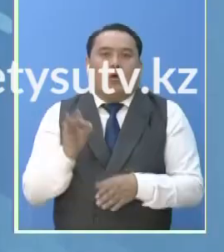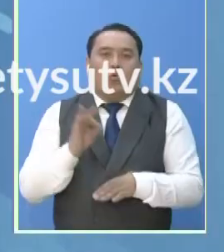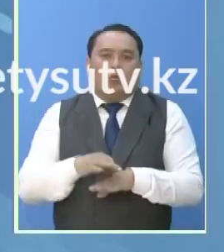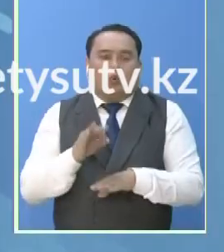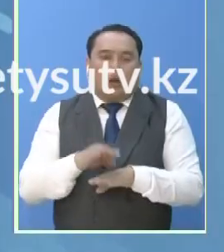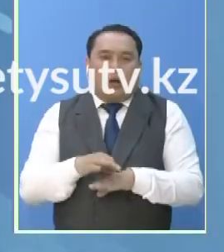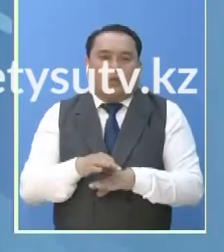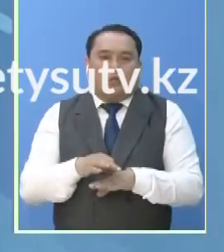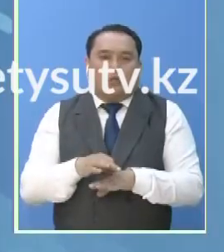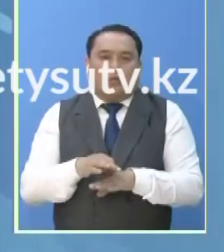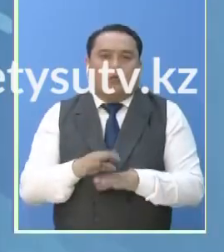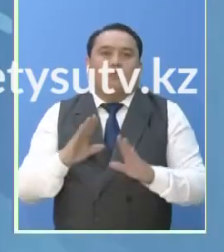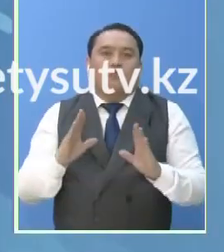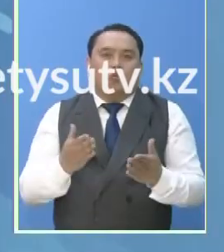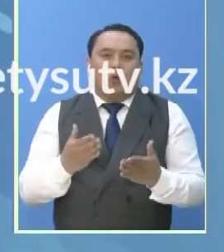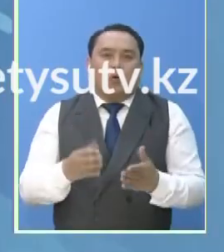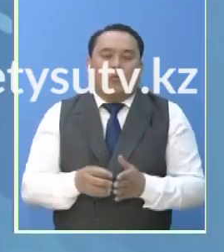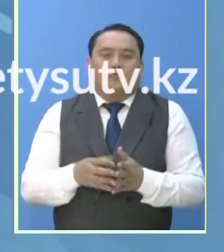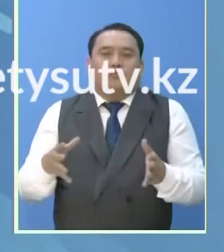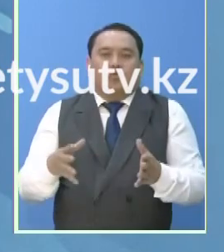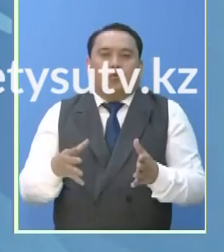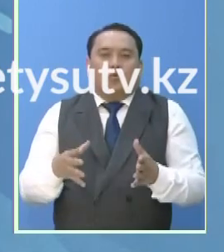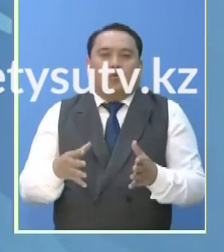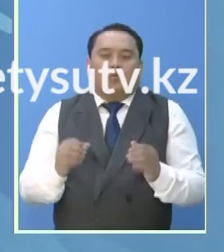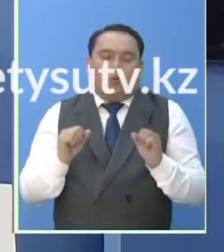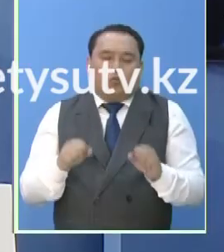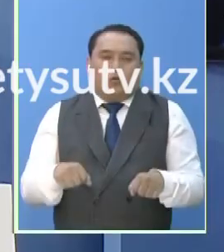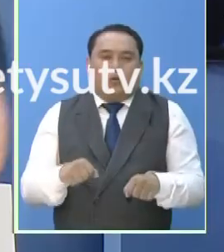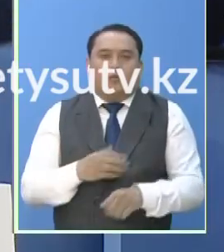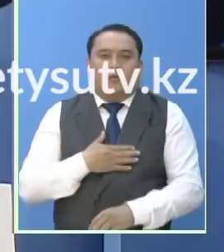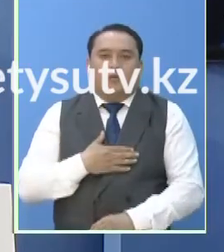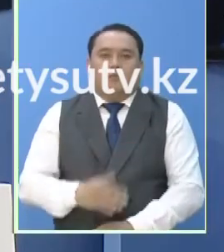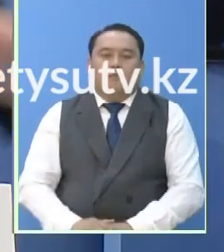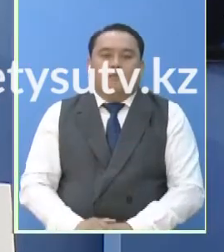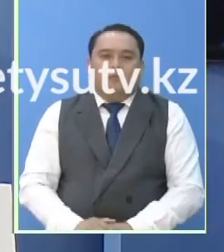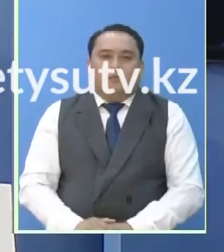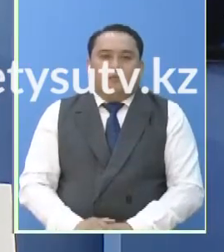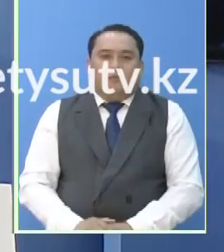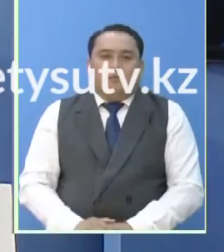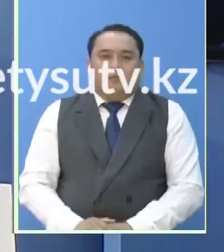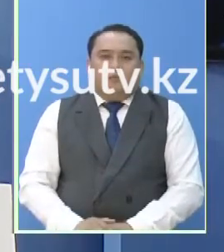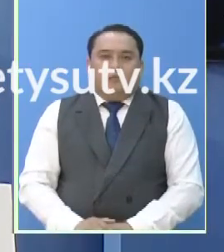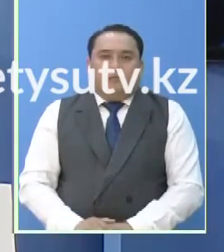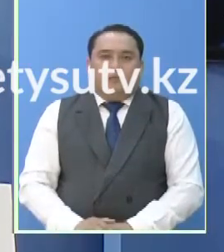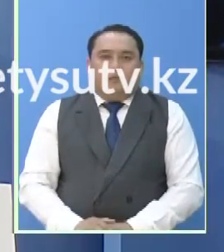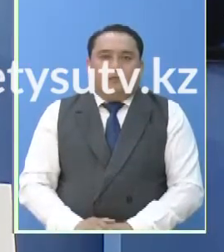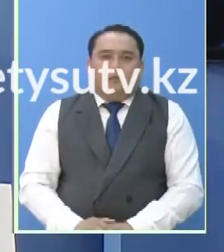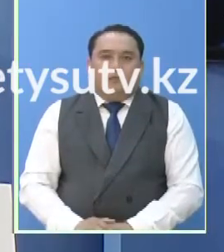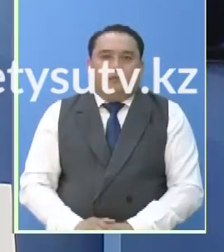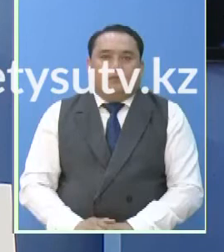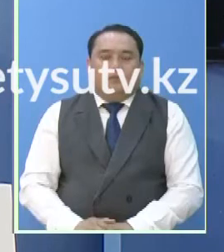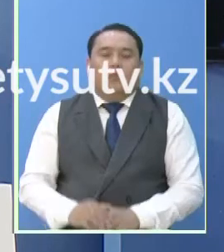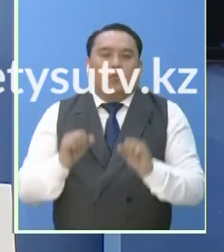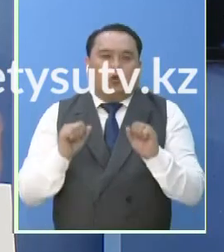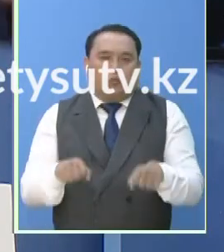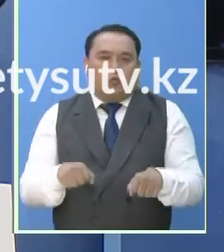жаңагы эртең ауырып калсаң аскындын түрүнө көчүп кететин биздер мисалы. Сондуктан ал кишиге мен айтатын мүмкүндүк